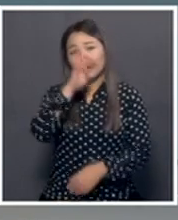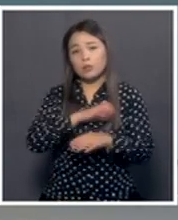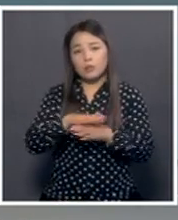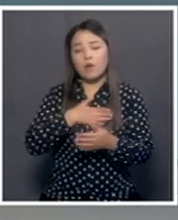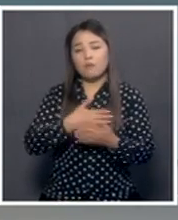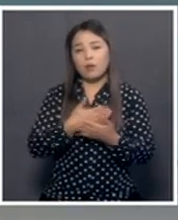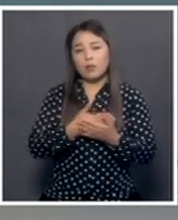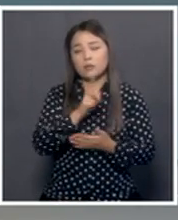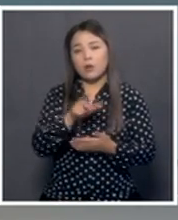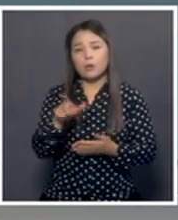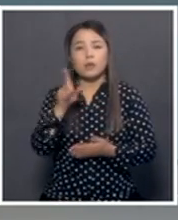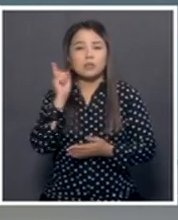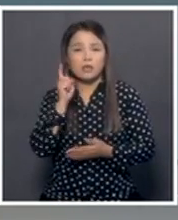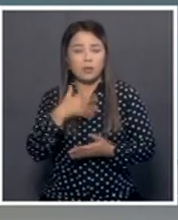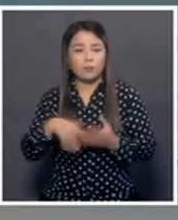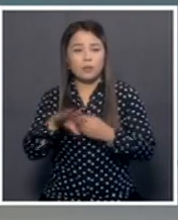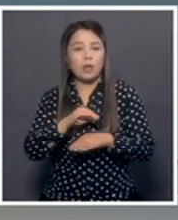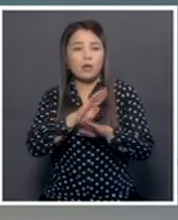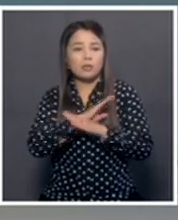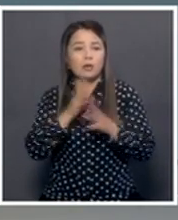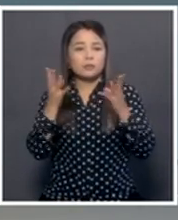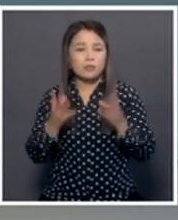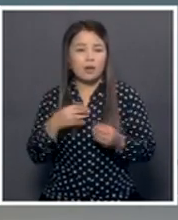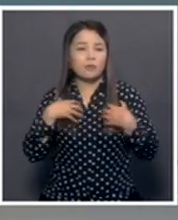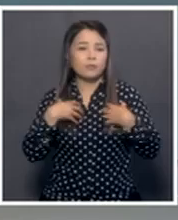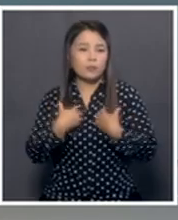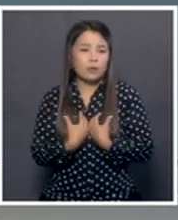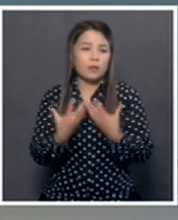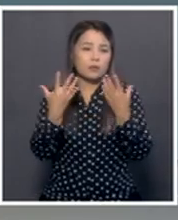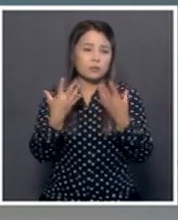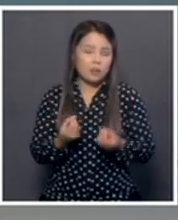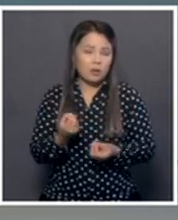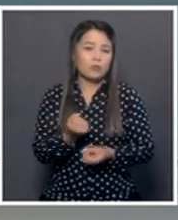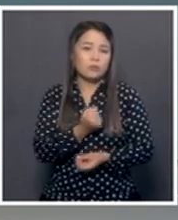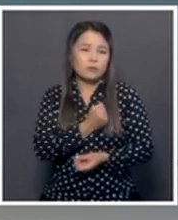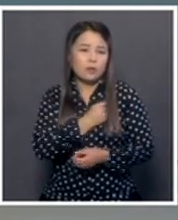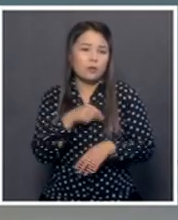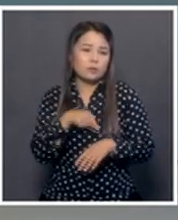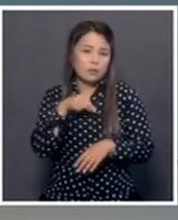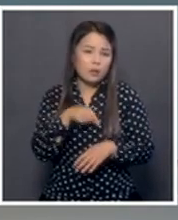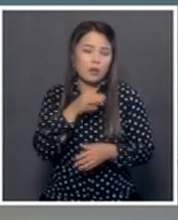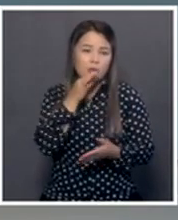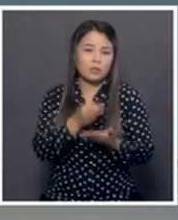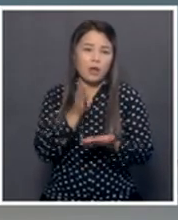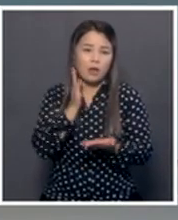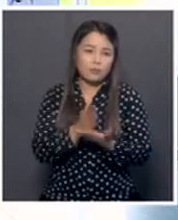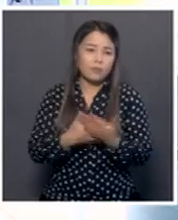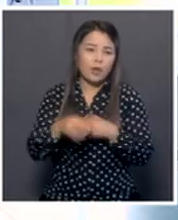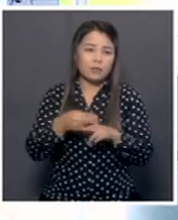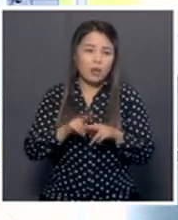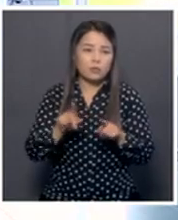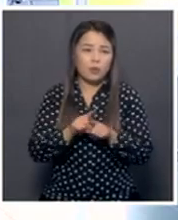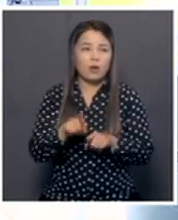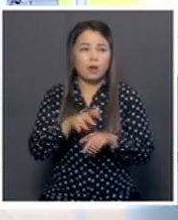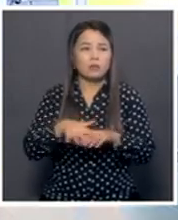Еліміздің волонтер жастары да індеттен қайтыс болғандарды қайғыра еске алды. Елде төтенше жағдай басталғалы бері олар халықтың